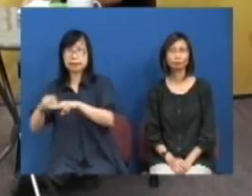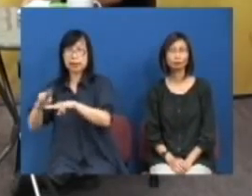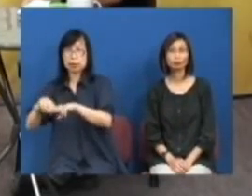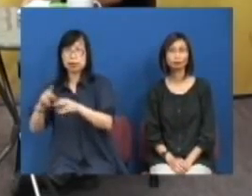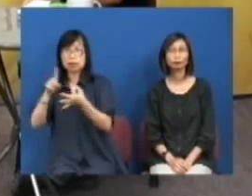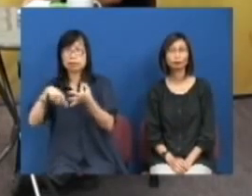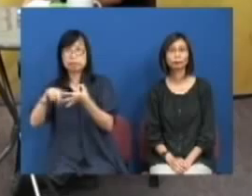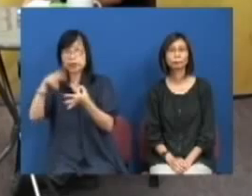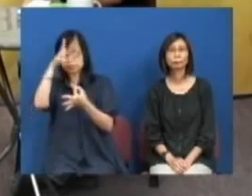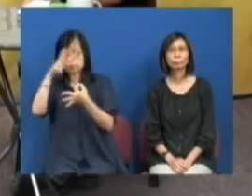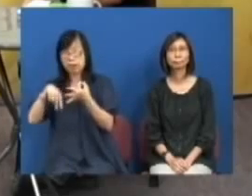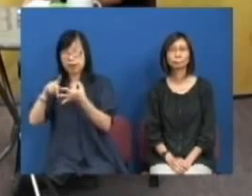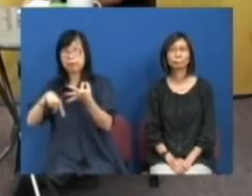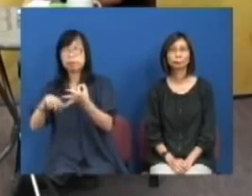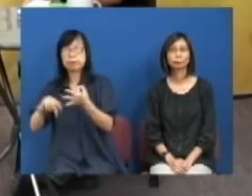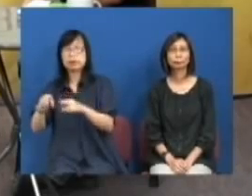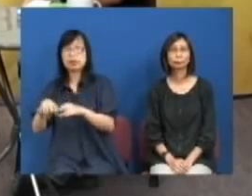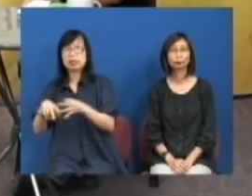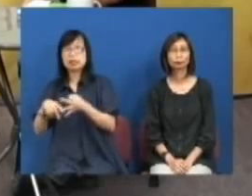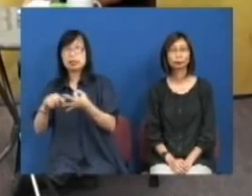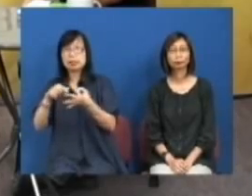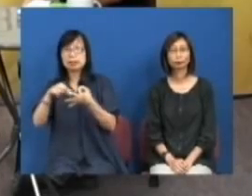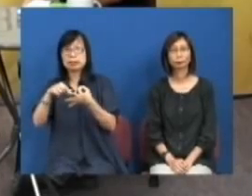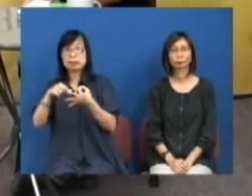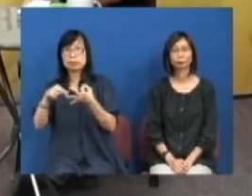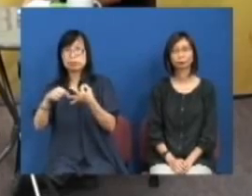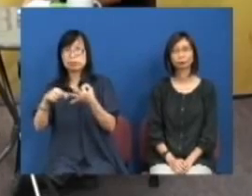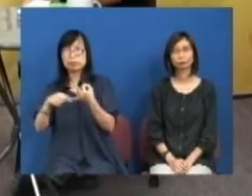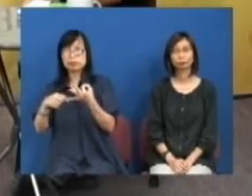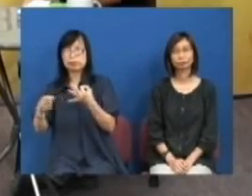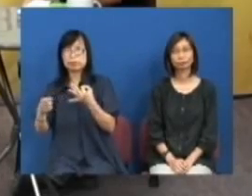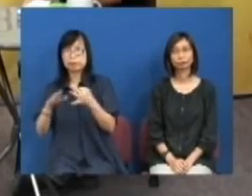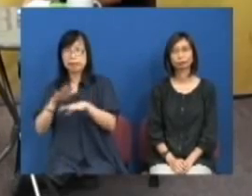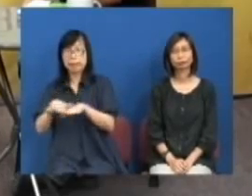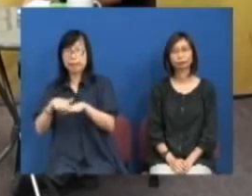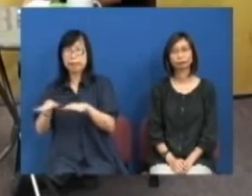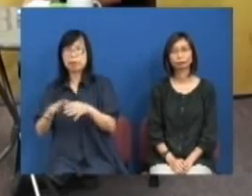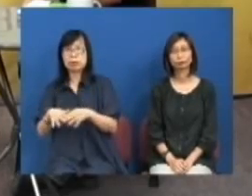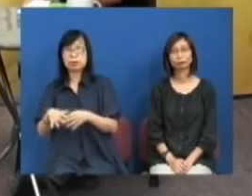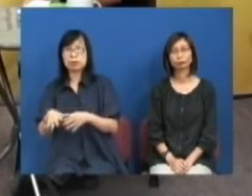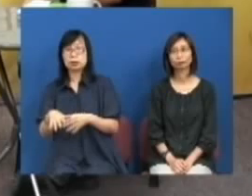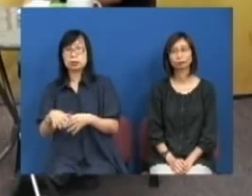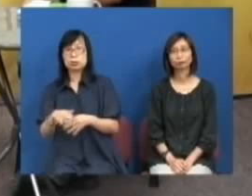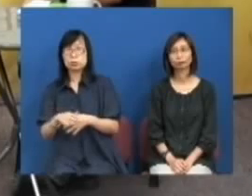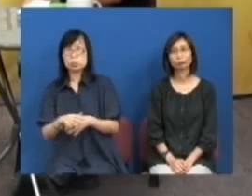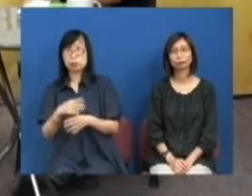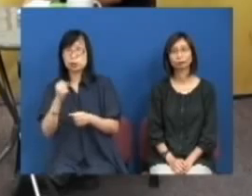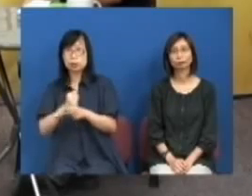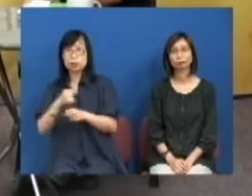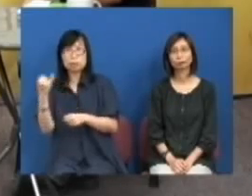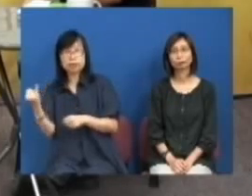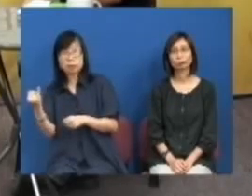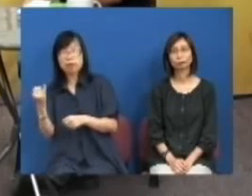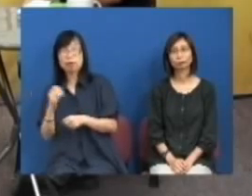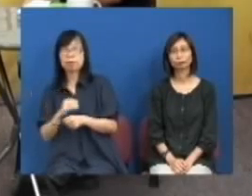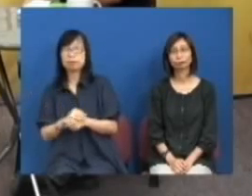謂中共中央港澳小組嘅組長。咁如果佢搞唔掂，只要一亂就搞，